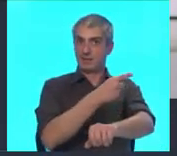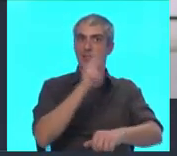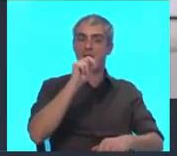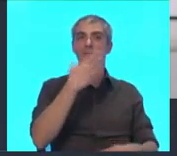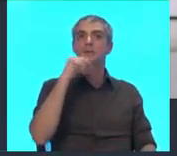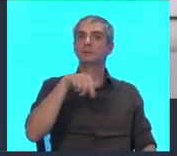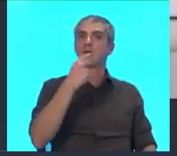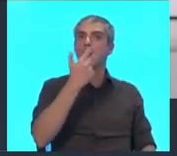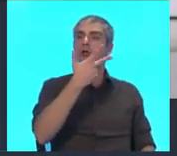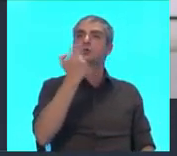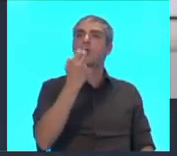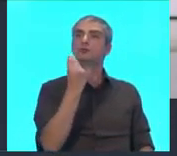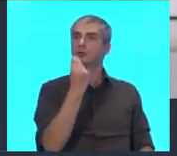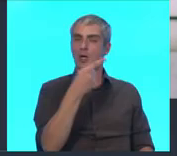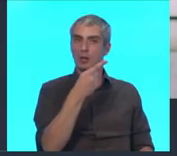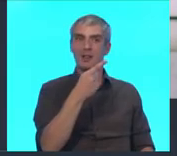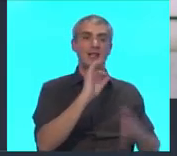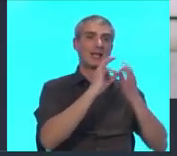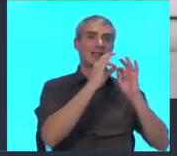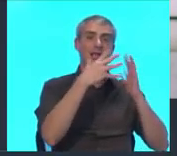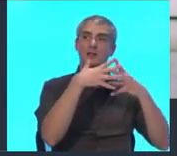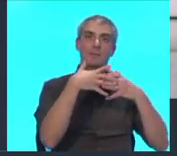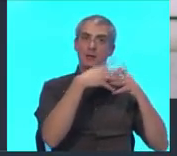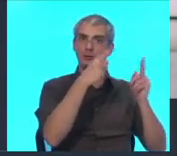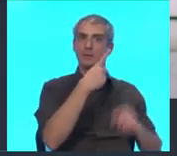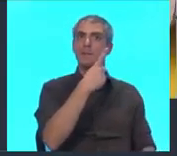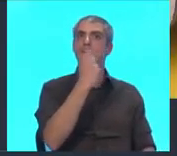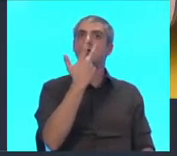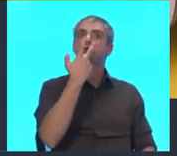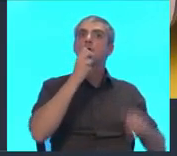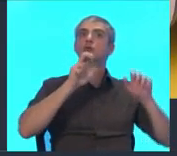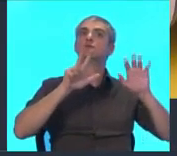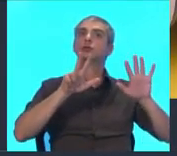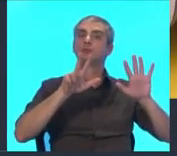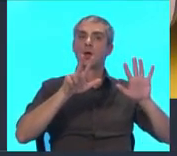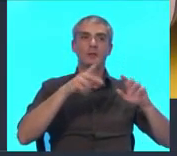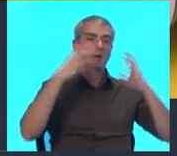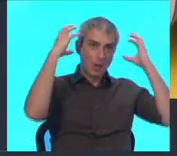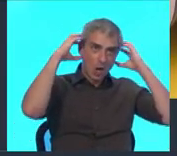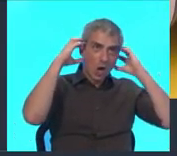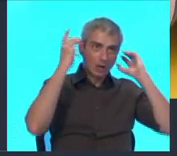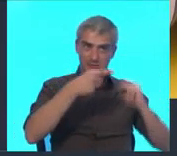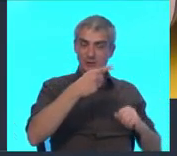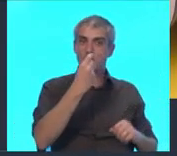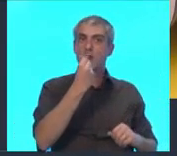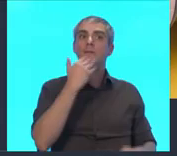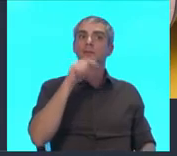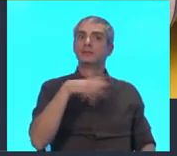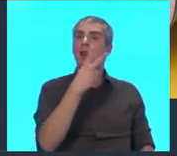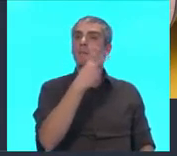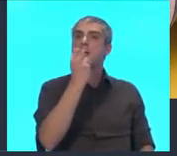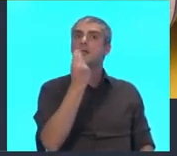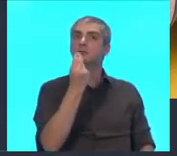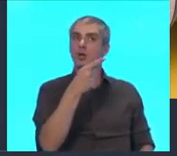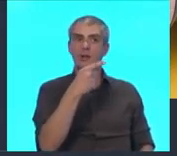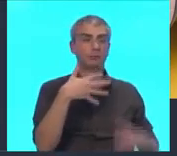בישראל 300 שקלים, באינטרנט בארצות הברית 138. אוזניות בלוטוס אלחוטיות עולות בישראל כ-200 שקלים,